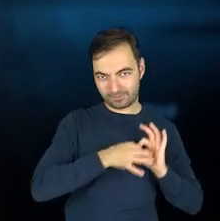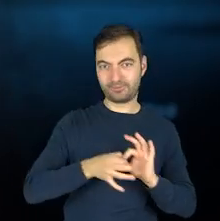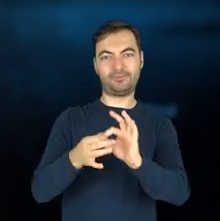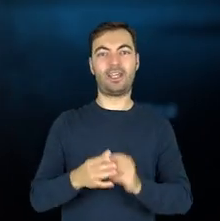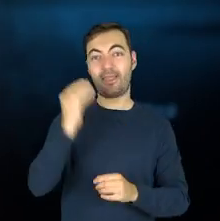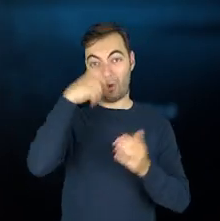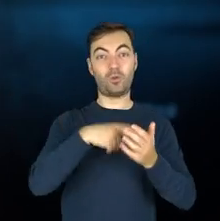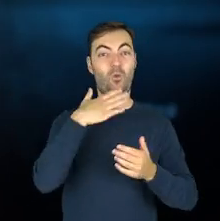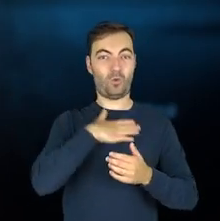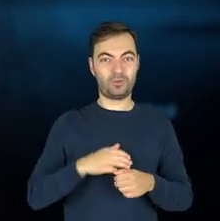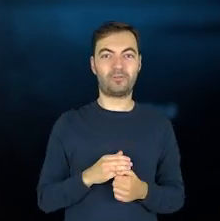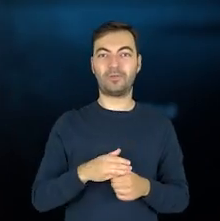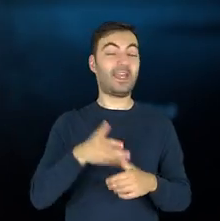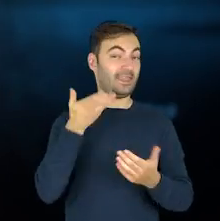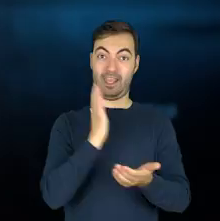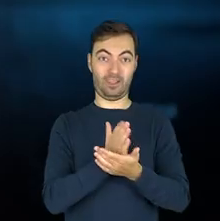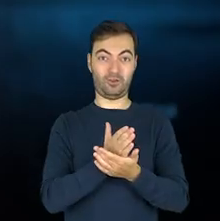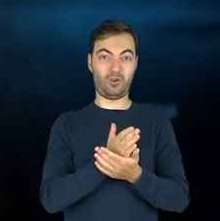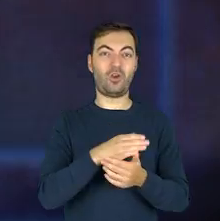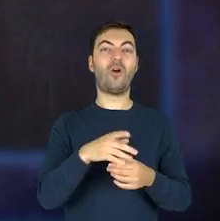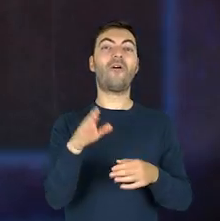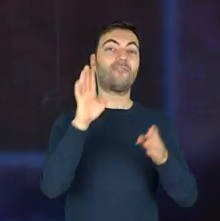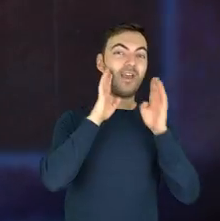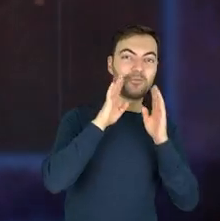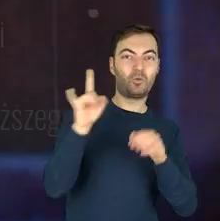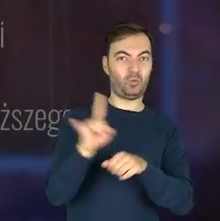lubię, nie tylko na Facebooku i YouTubie.